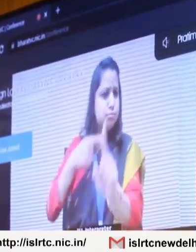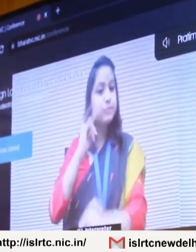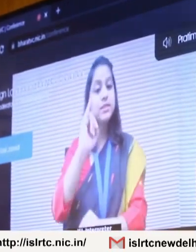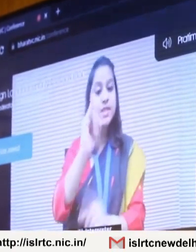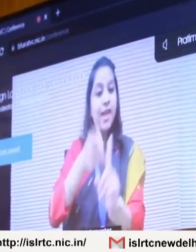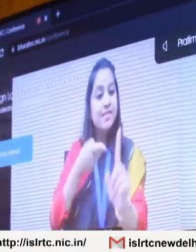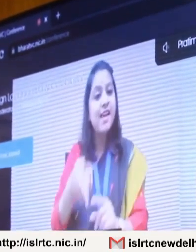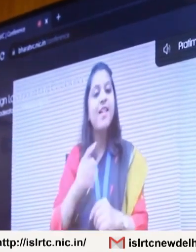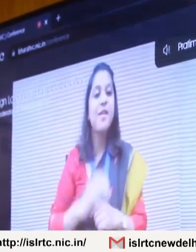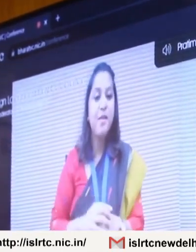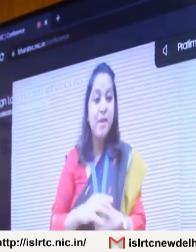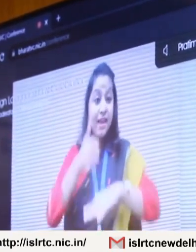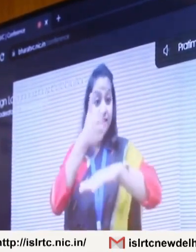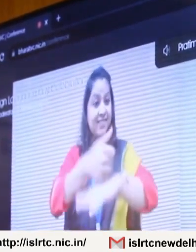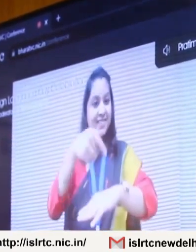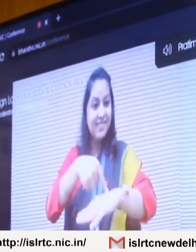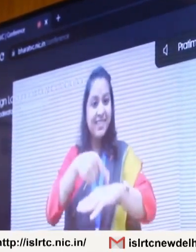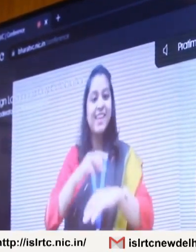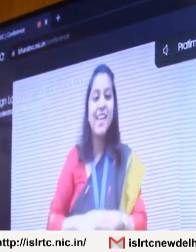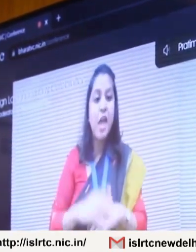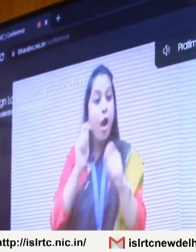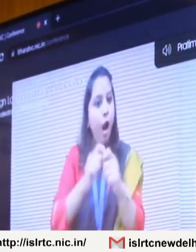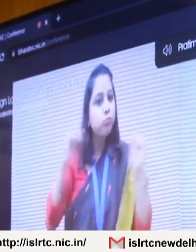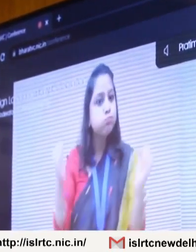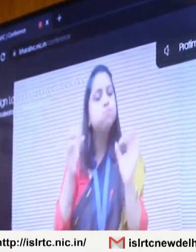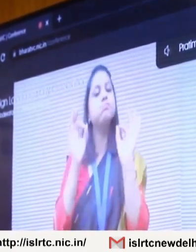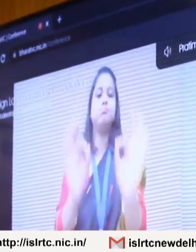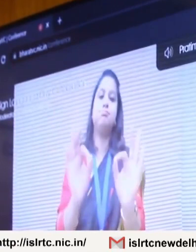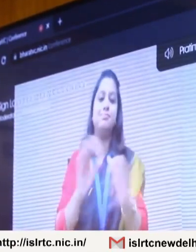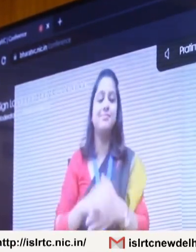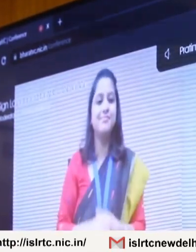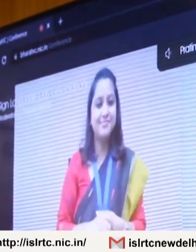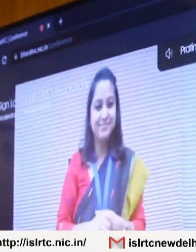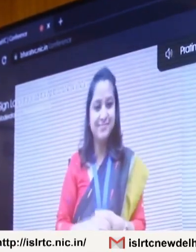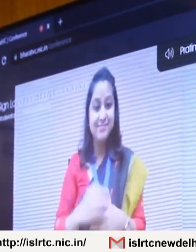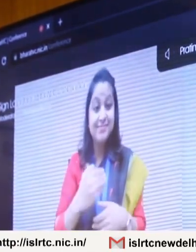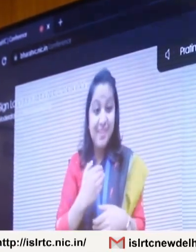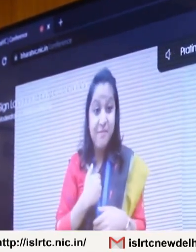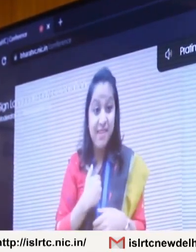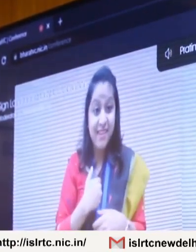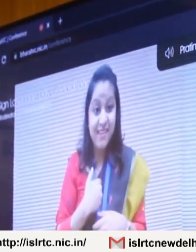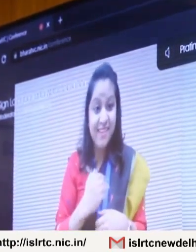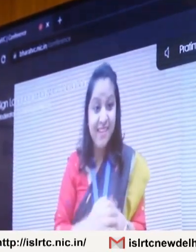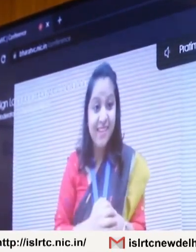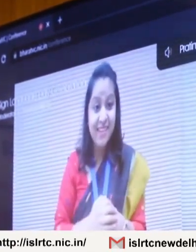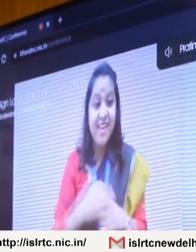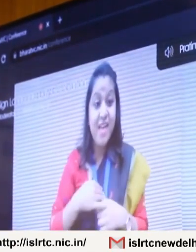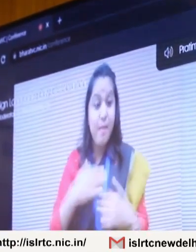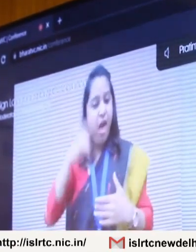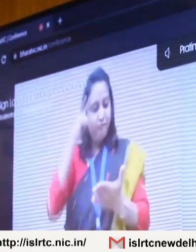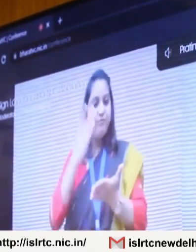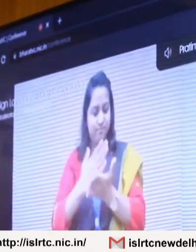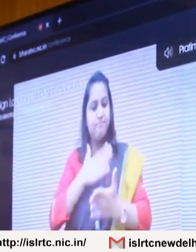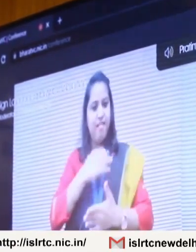हमारी इस प्रतिष्ठान में बहुत अच्छा काम किया है। मेरे को विश्वास है